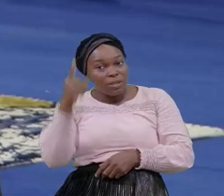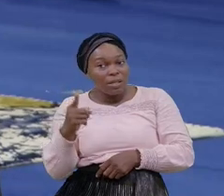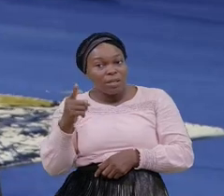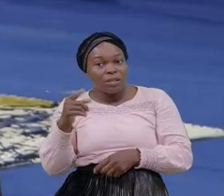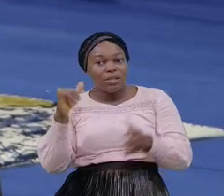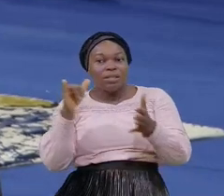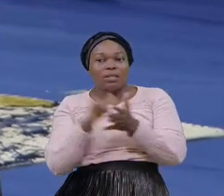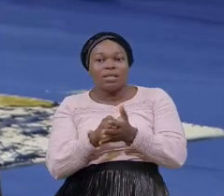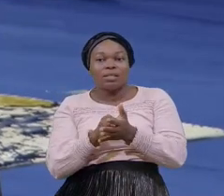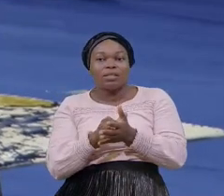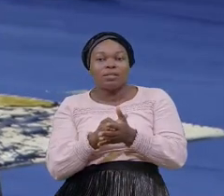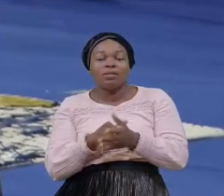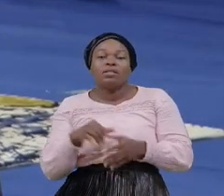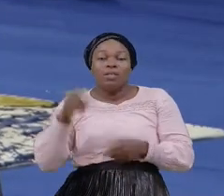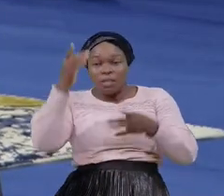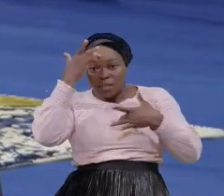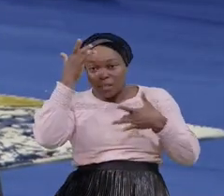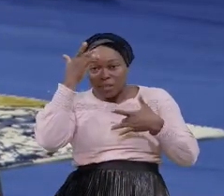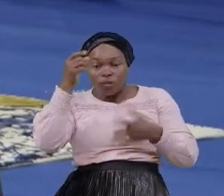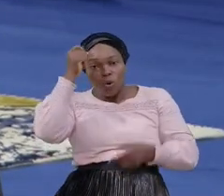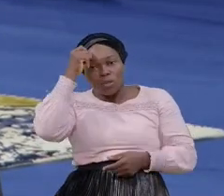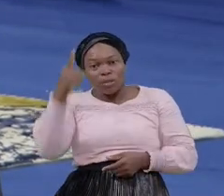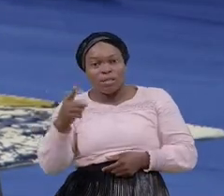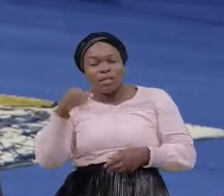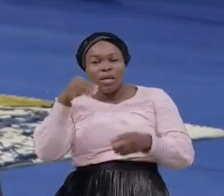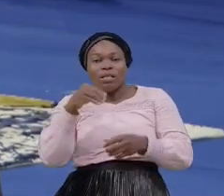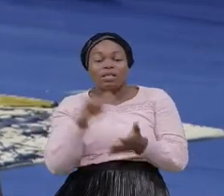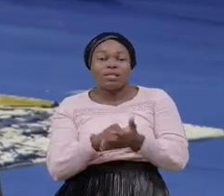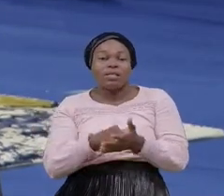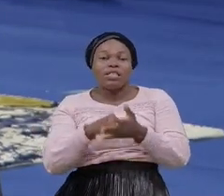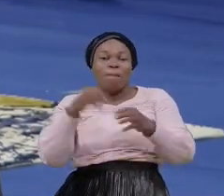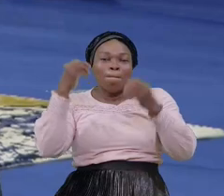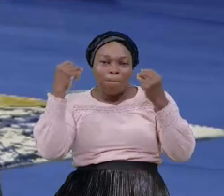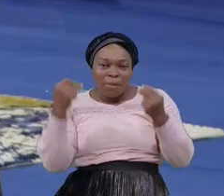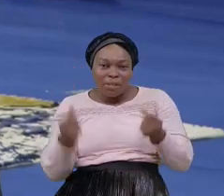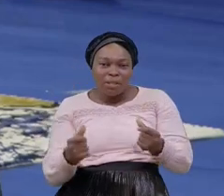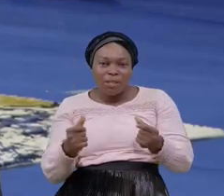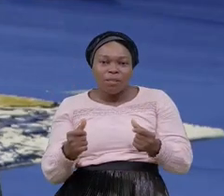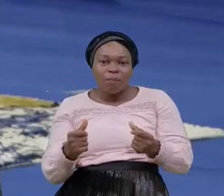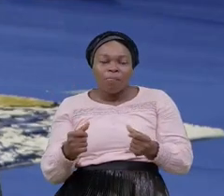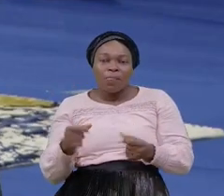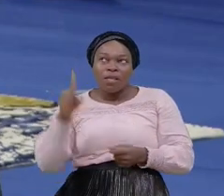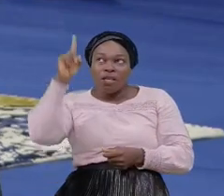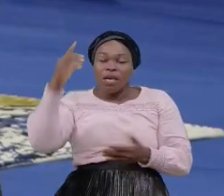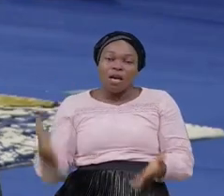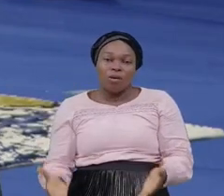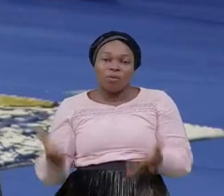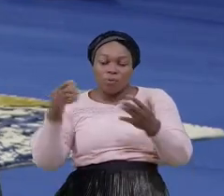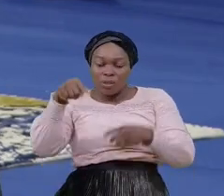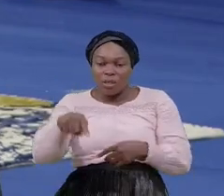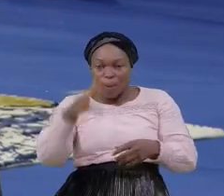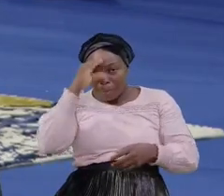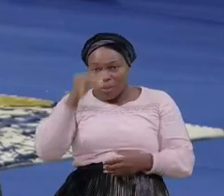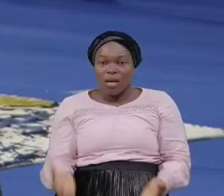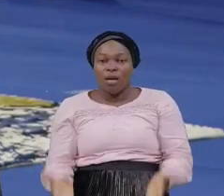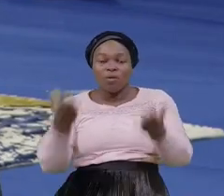cette maladie comprend. Et c'est dit qu'à l'instant, il se leva, prit son lit